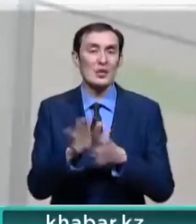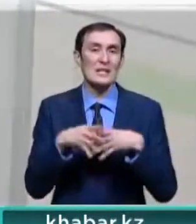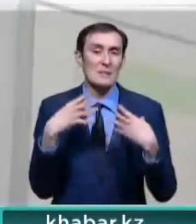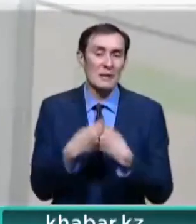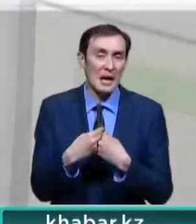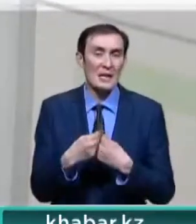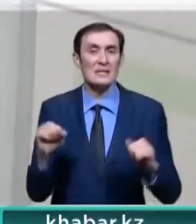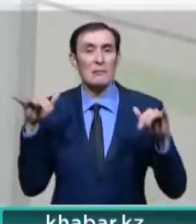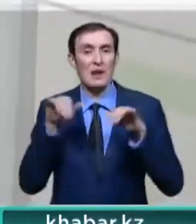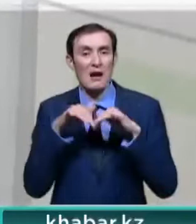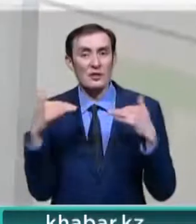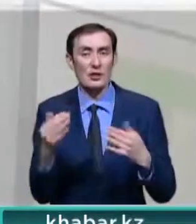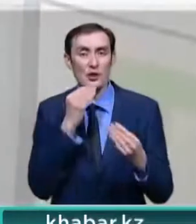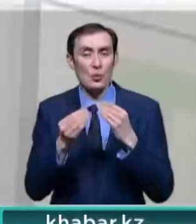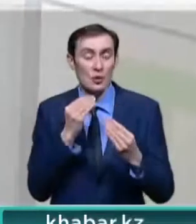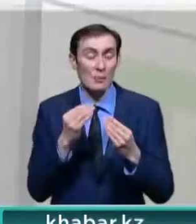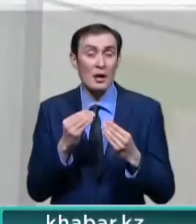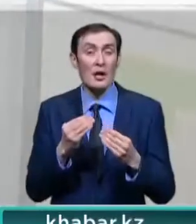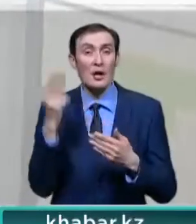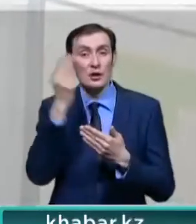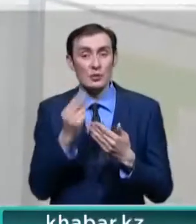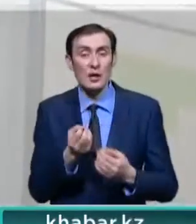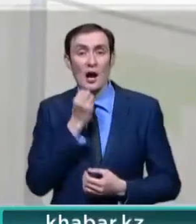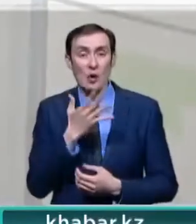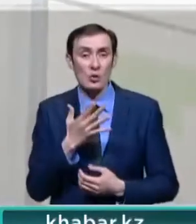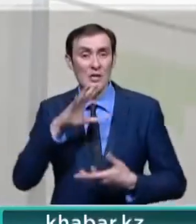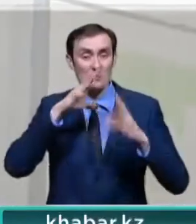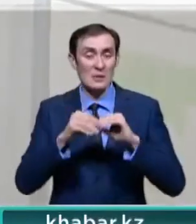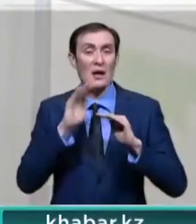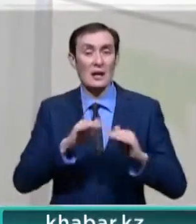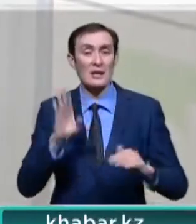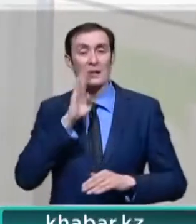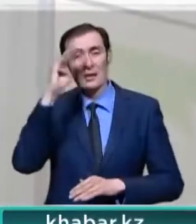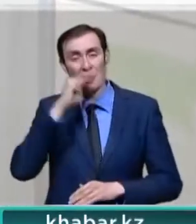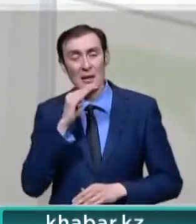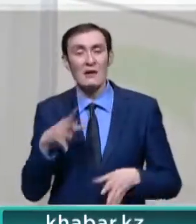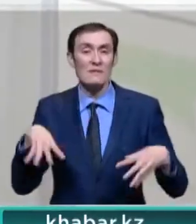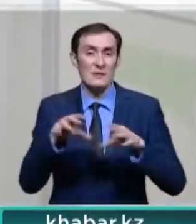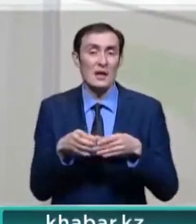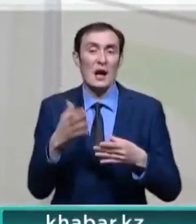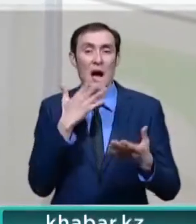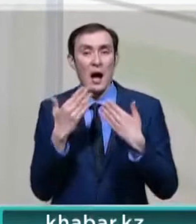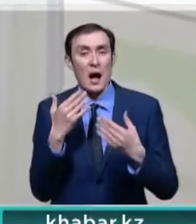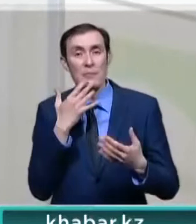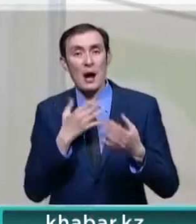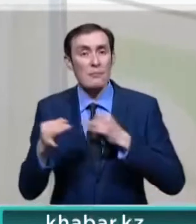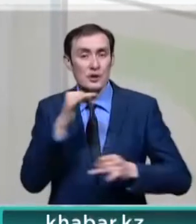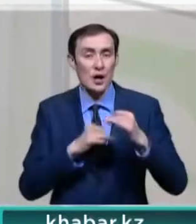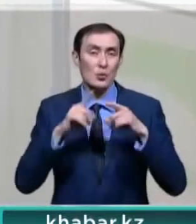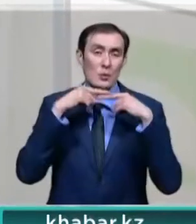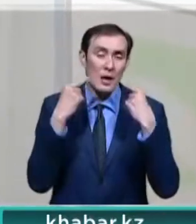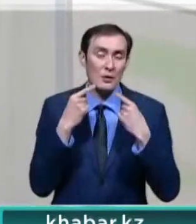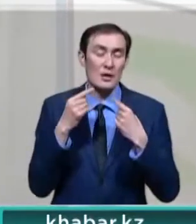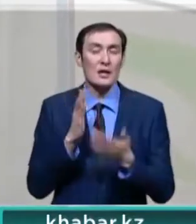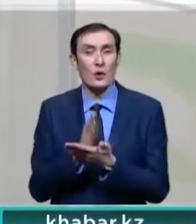собравшаяся за ужином рисунок несет позитивный смысл родители-дети другие члены семьи тепло общаются друг с другом улыбаются